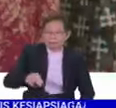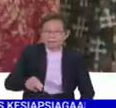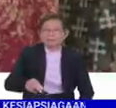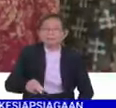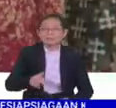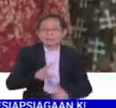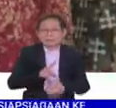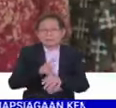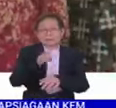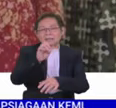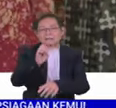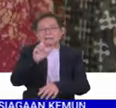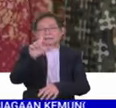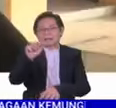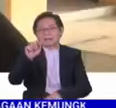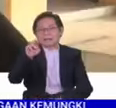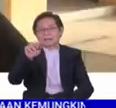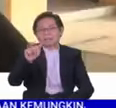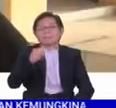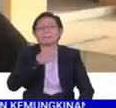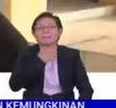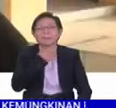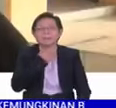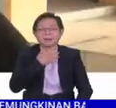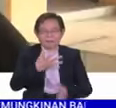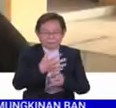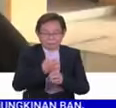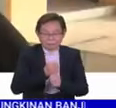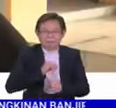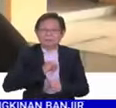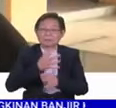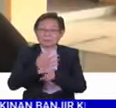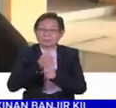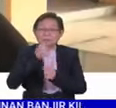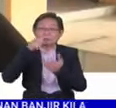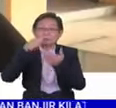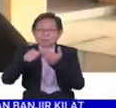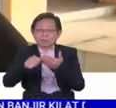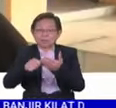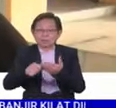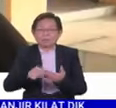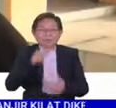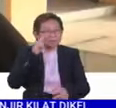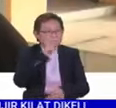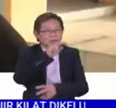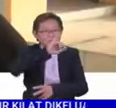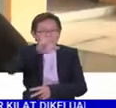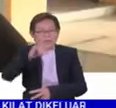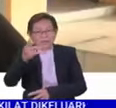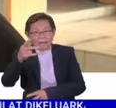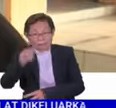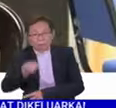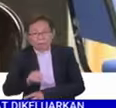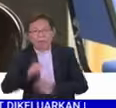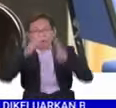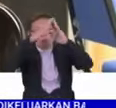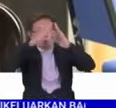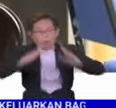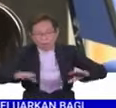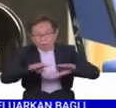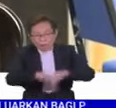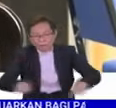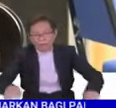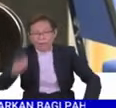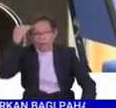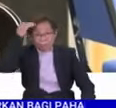di Selama Perak. Saya dapat surat untuk tengok dekat JKM rumah kanak-kanak